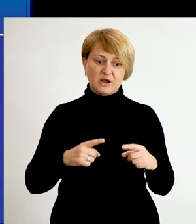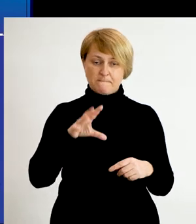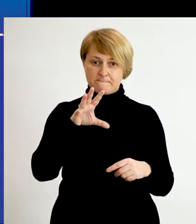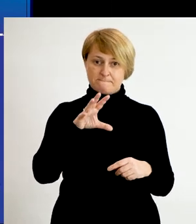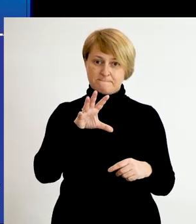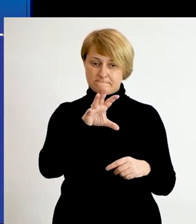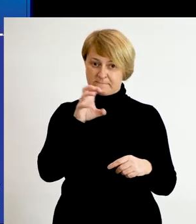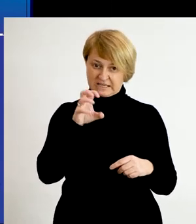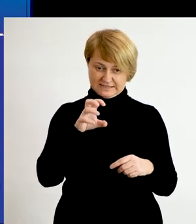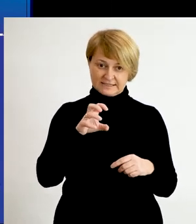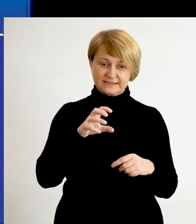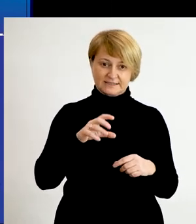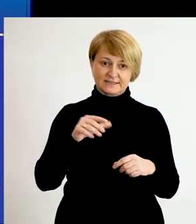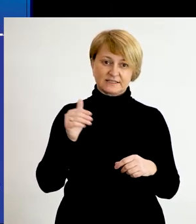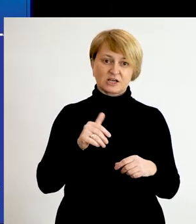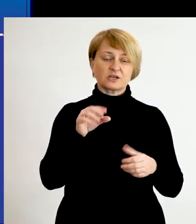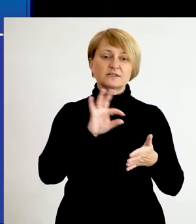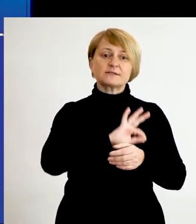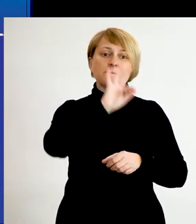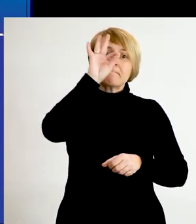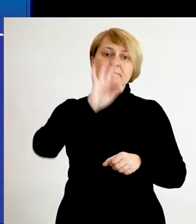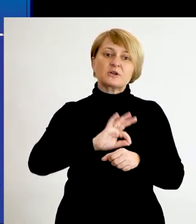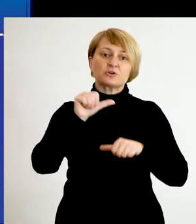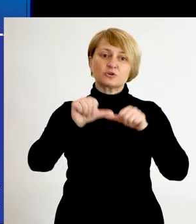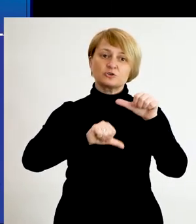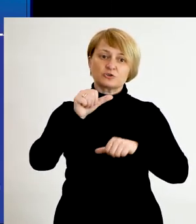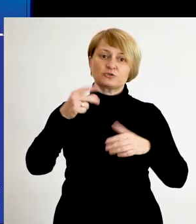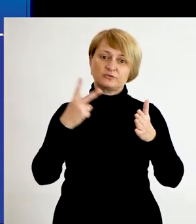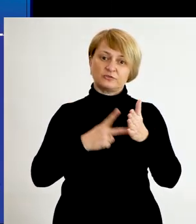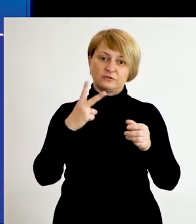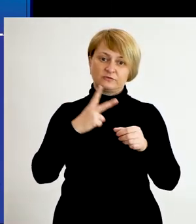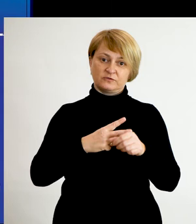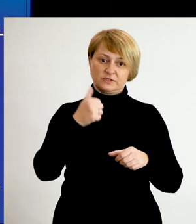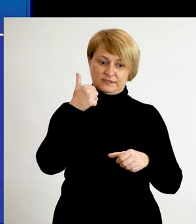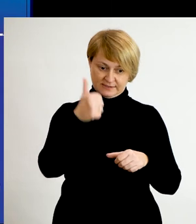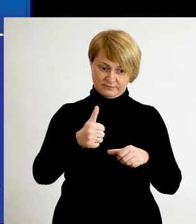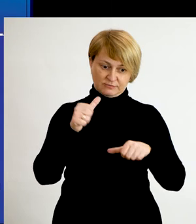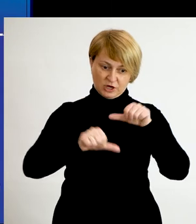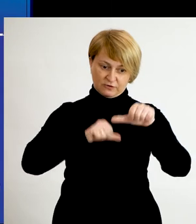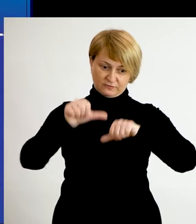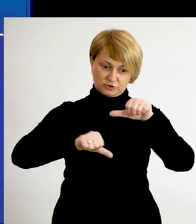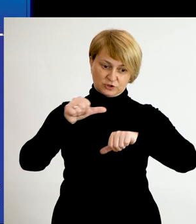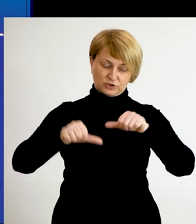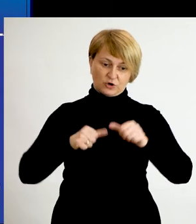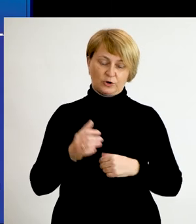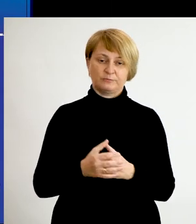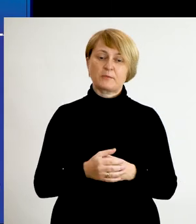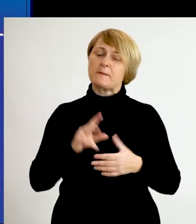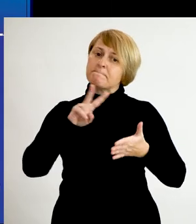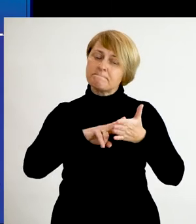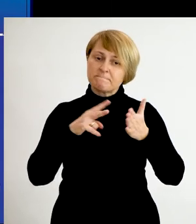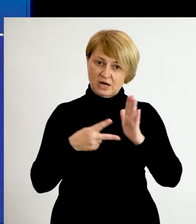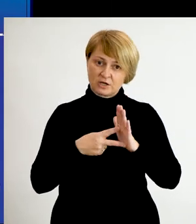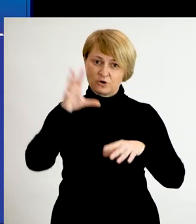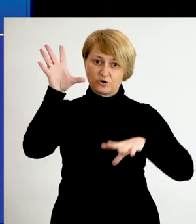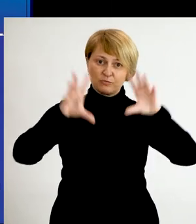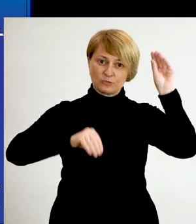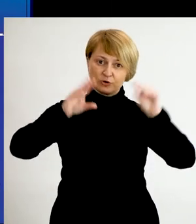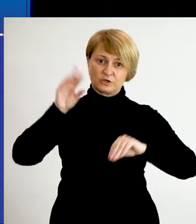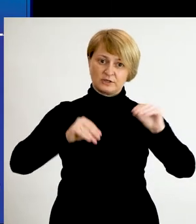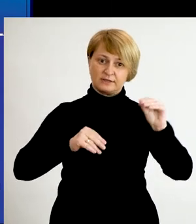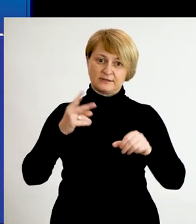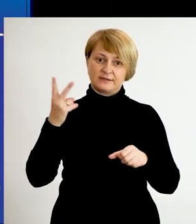351 500 000, to jest 500 tysięcy, to jest projekt na rok 2021. To jest projekt wydatków budżetu miasta. Zakładamy, że